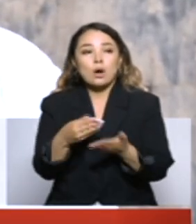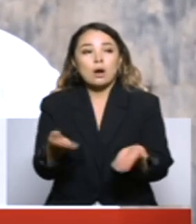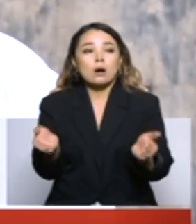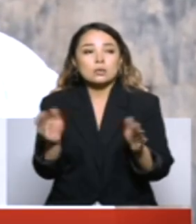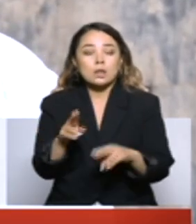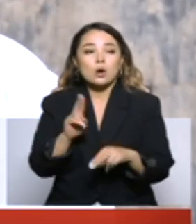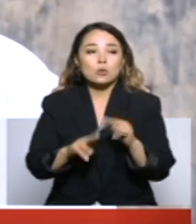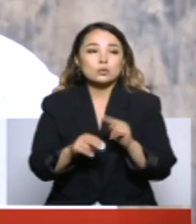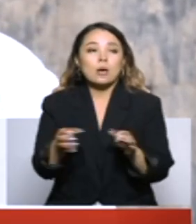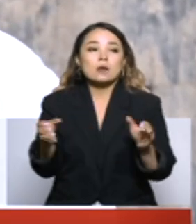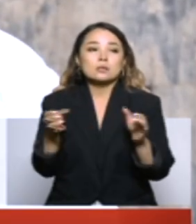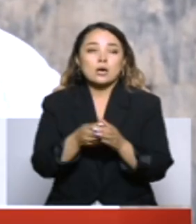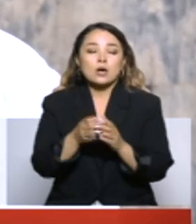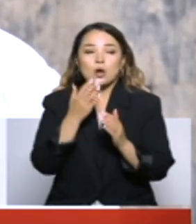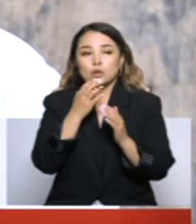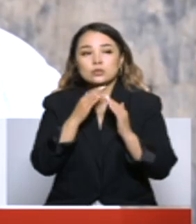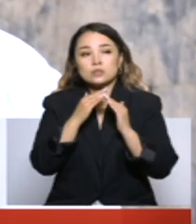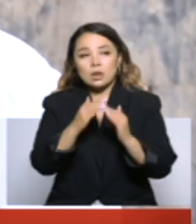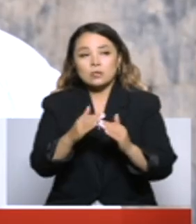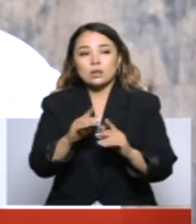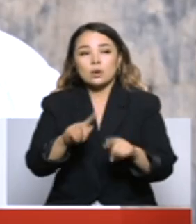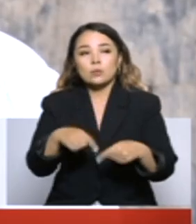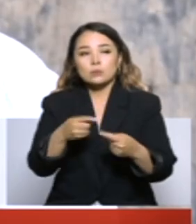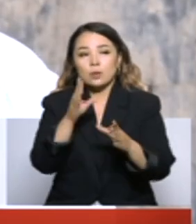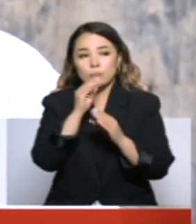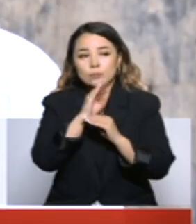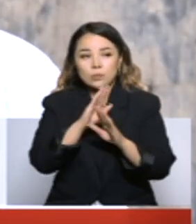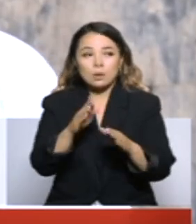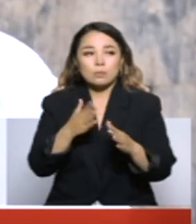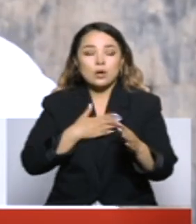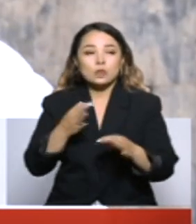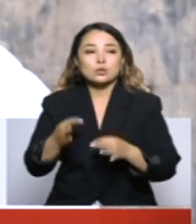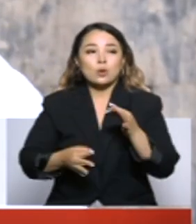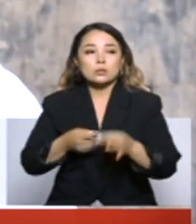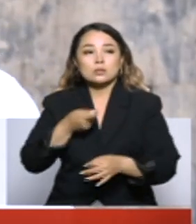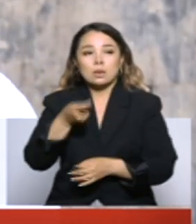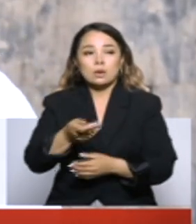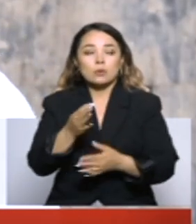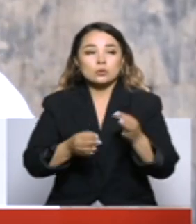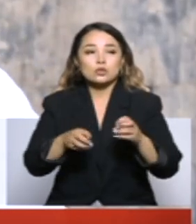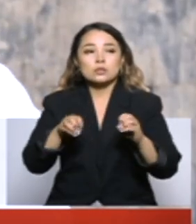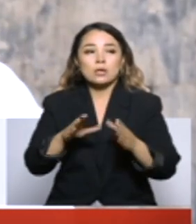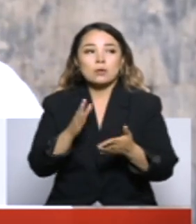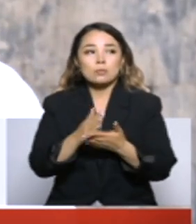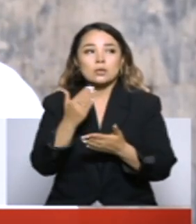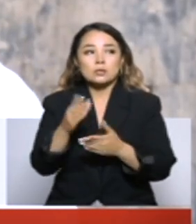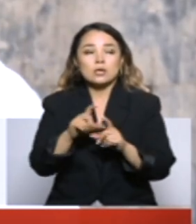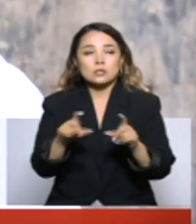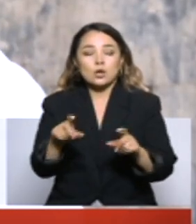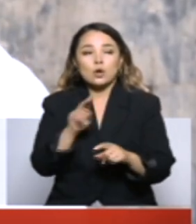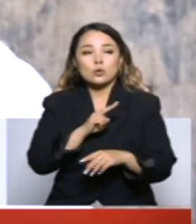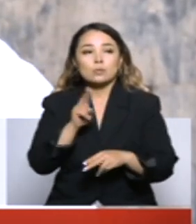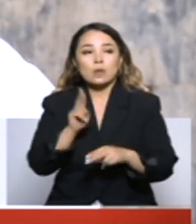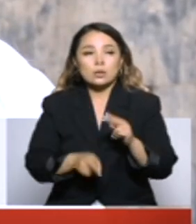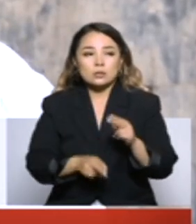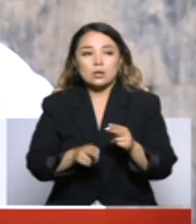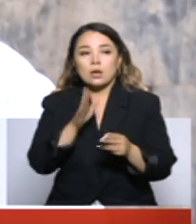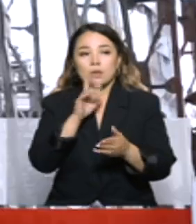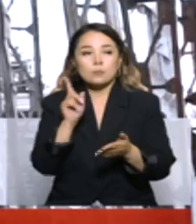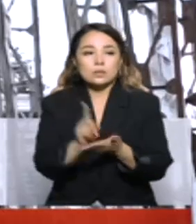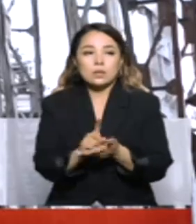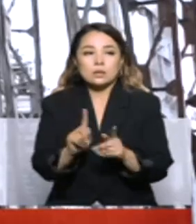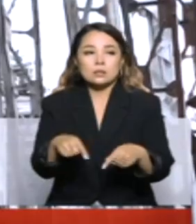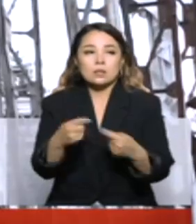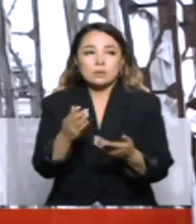қалды. Құрылыс компаниясы жылыжайды уақытында тапсырмаған соң біз сотқа бердік. Сот шешім бойынша оларға нысанның жұмысын аяқтау